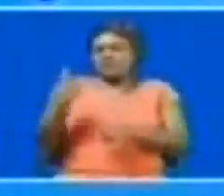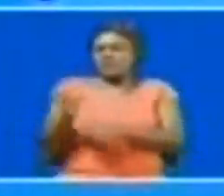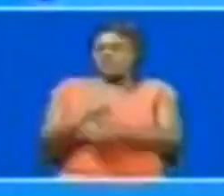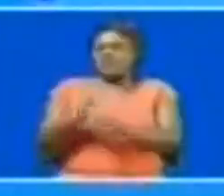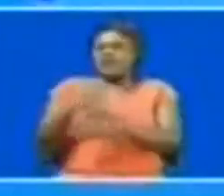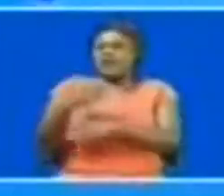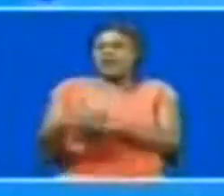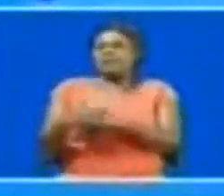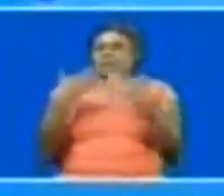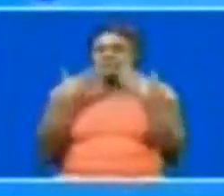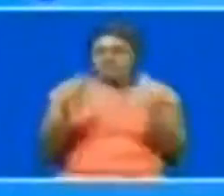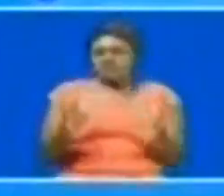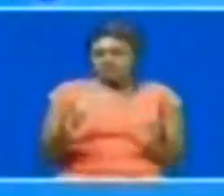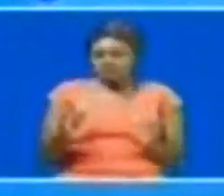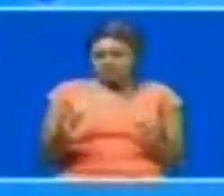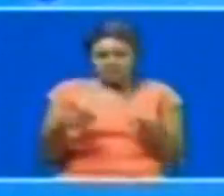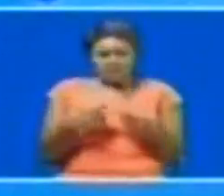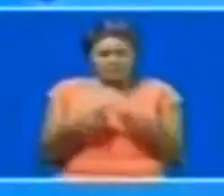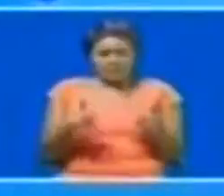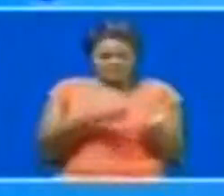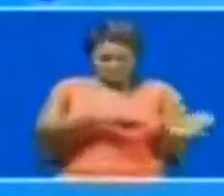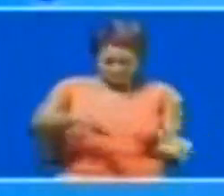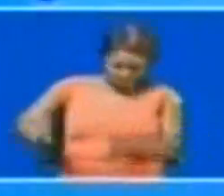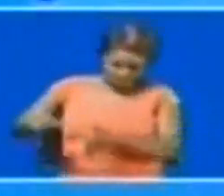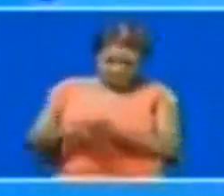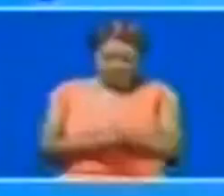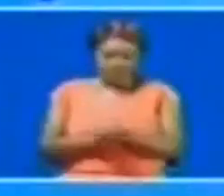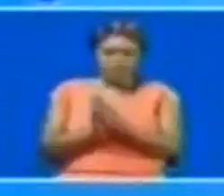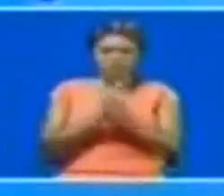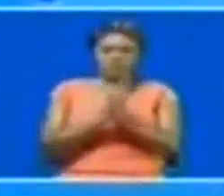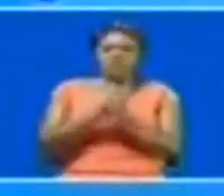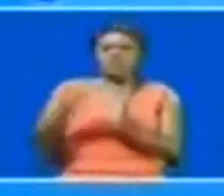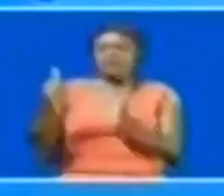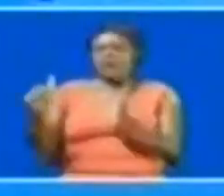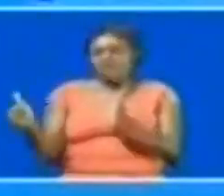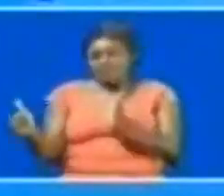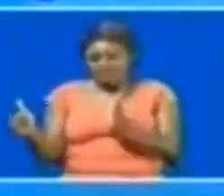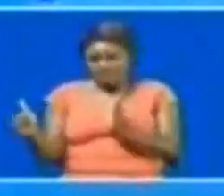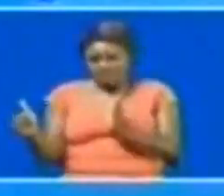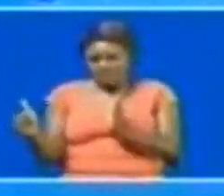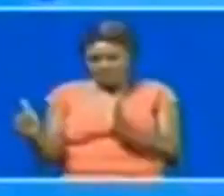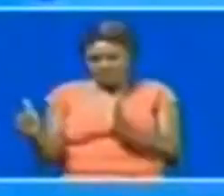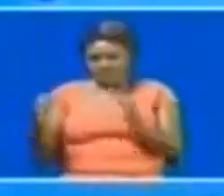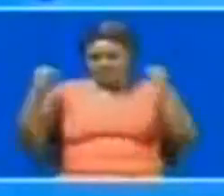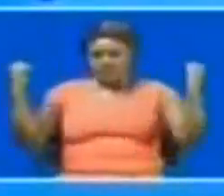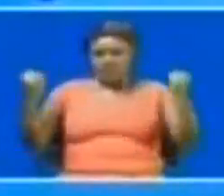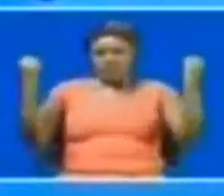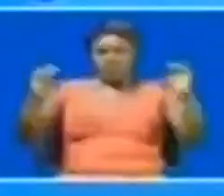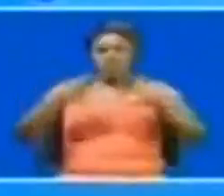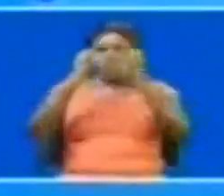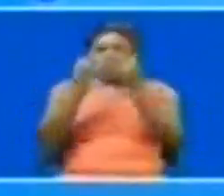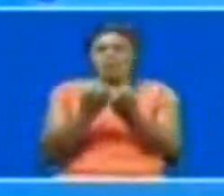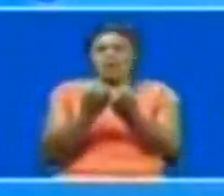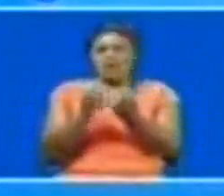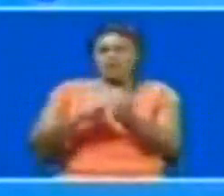baada kabla ya kukamilika kwake. Hata hivyo, tukiachana na hayo, taarifa nyingine ni ile ya bingwa wa dunia